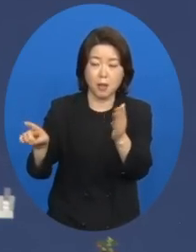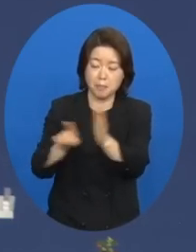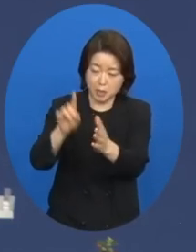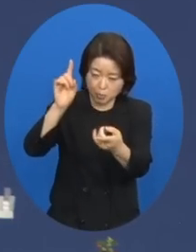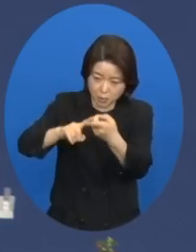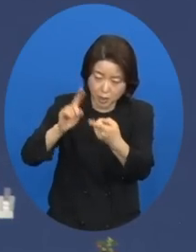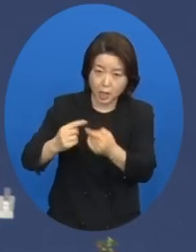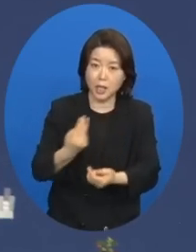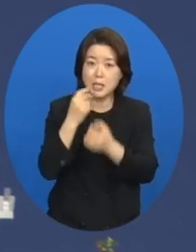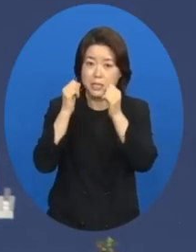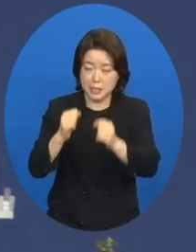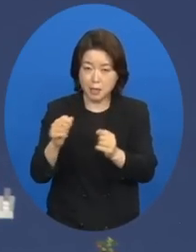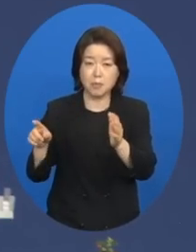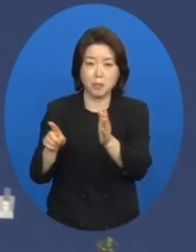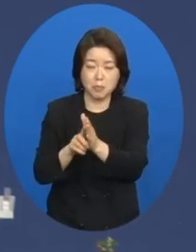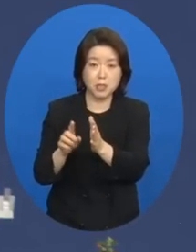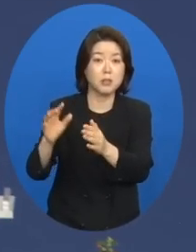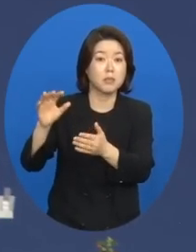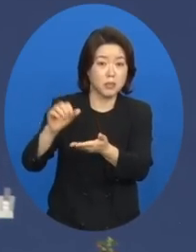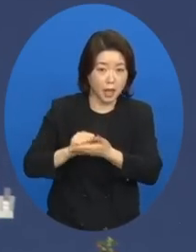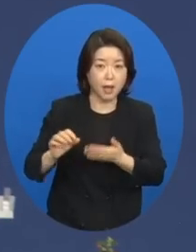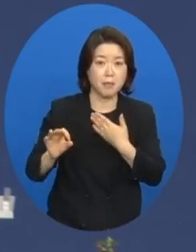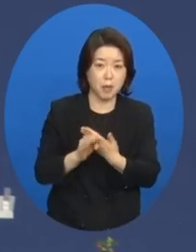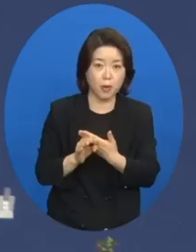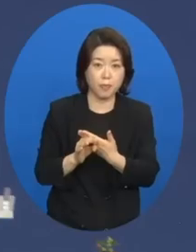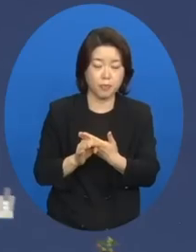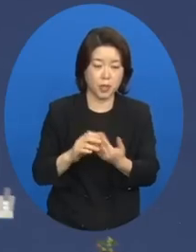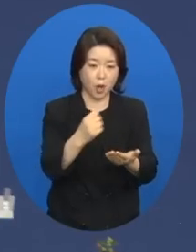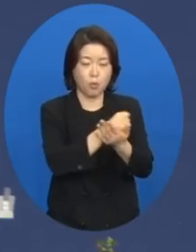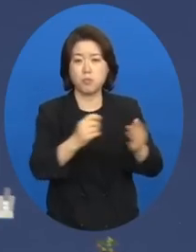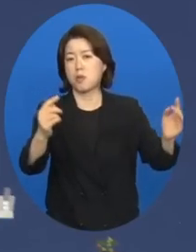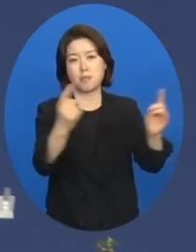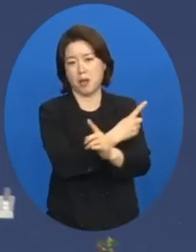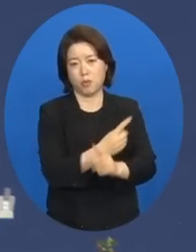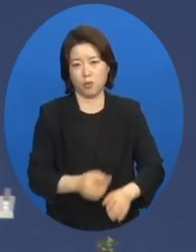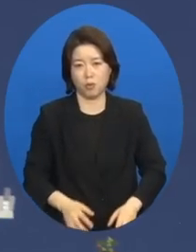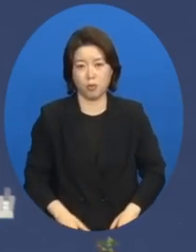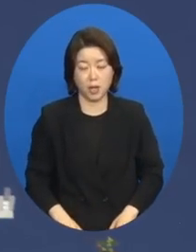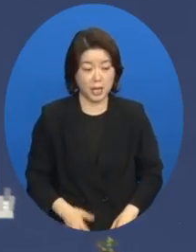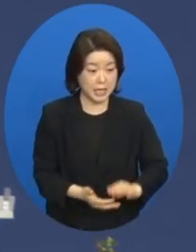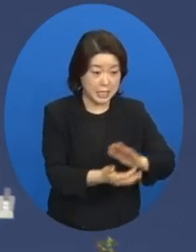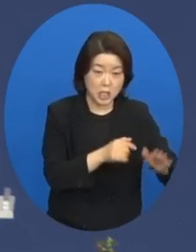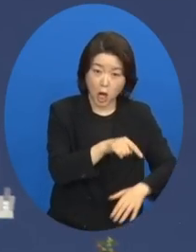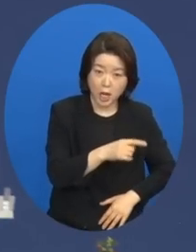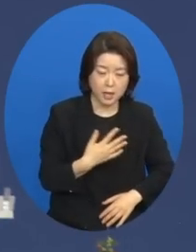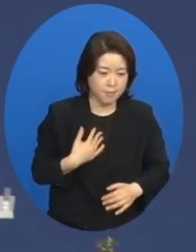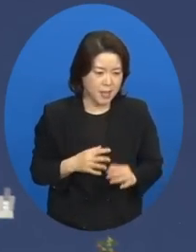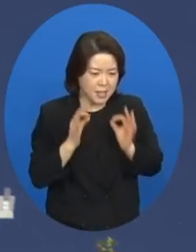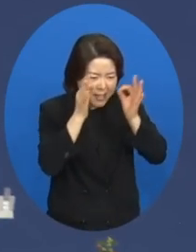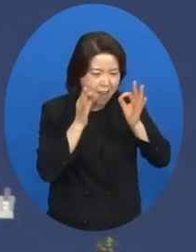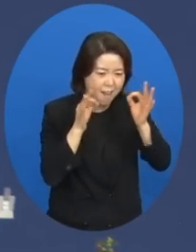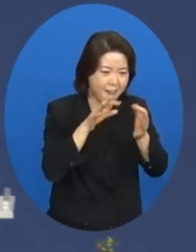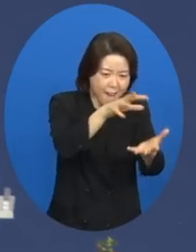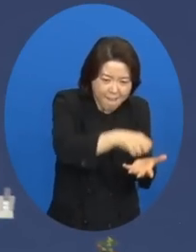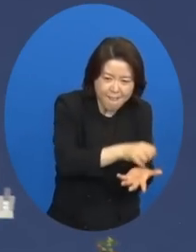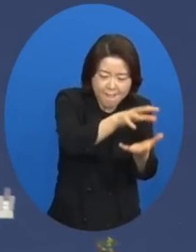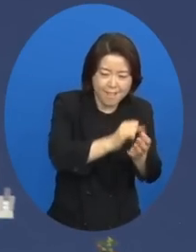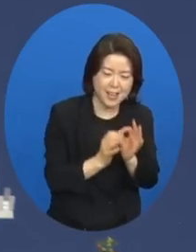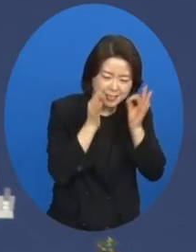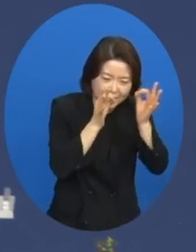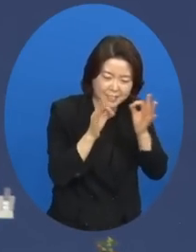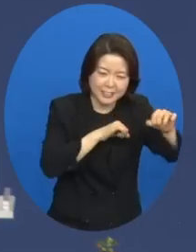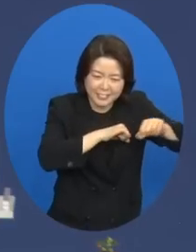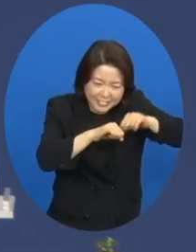믿음으로 생명의 눈이 예수님을 믿게 됐다 그러면 운명이 확 바뀌어가지고요 전에는 내가 어떻게든지 그냥 긁어모아서